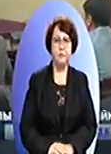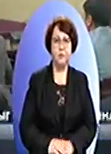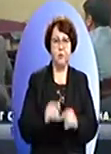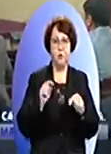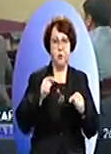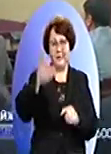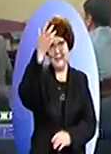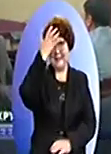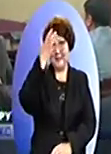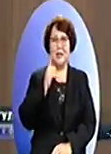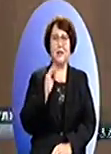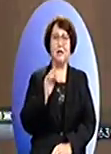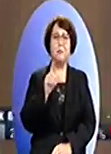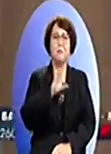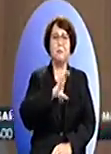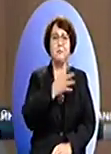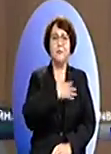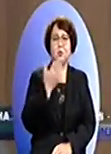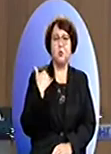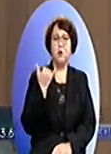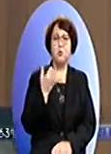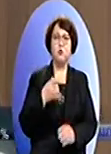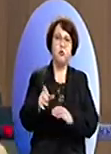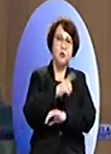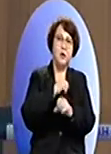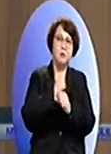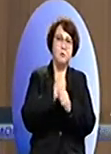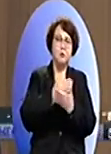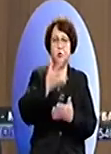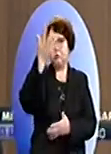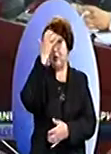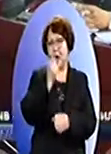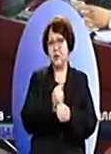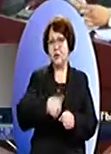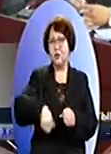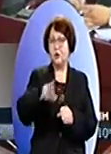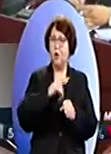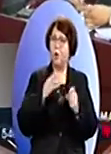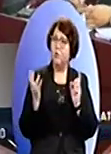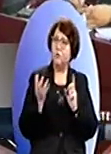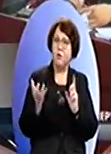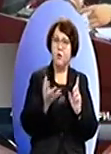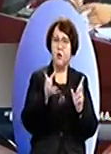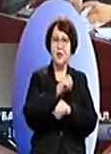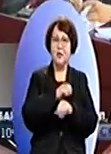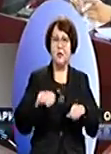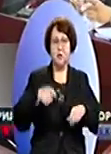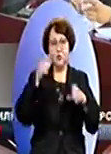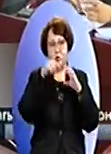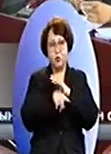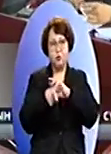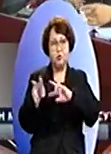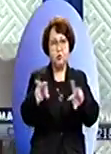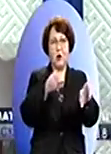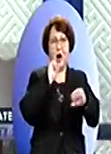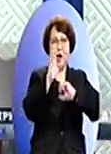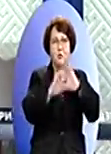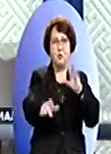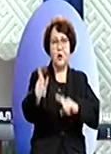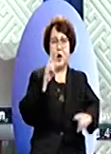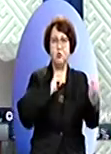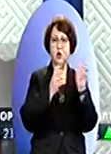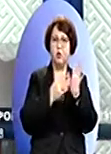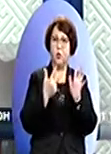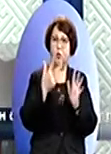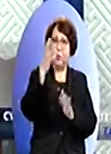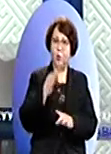Өнөөдөр засгийн газрын хэрэг эрхлэх газрын дарга нийслэлд ажиллаж байгаа төрийн албаагч нартай уулзах үеэрээ иргэдийн дунд судалгаа хийхэд 93% нь нийгэм шударга биш